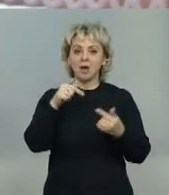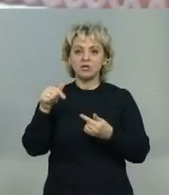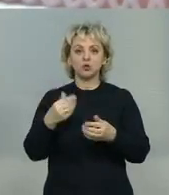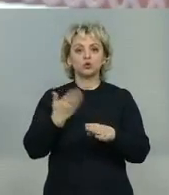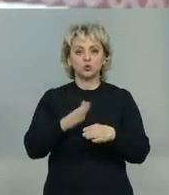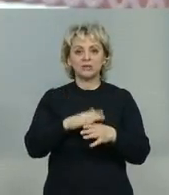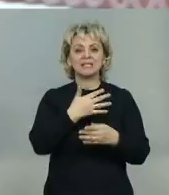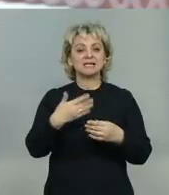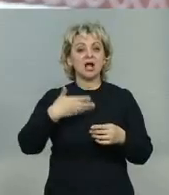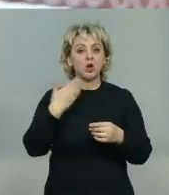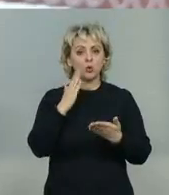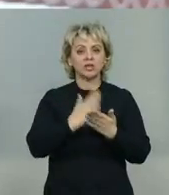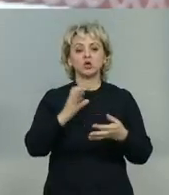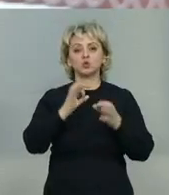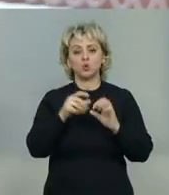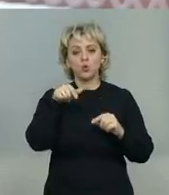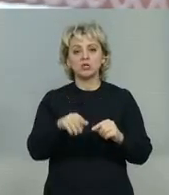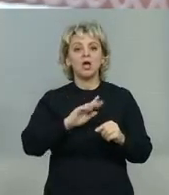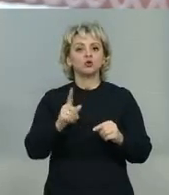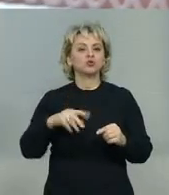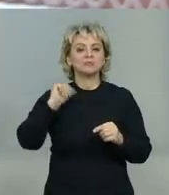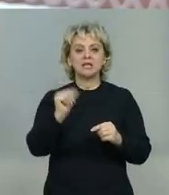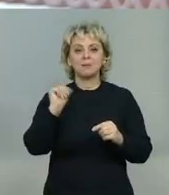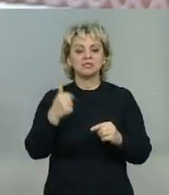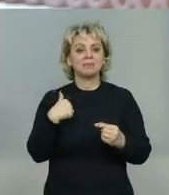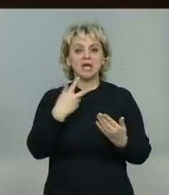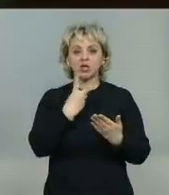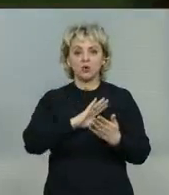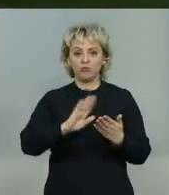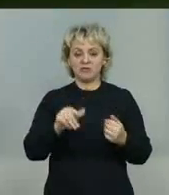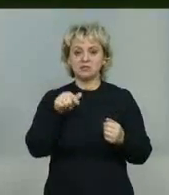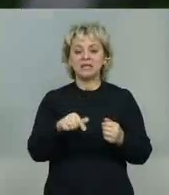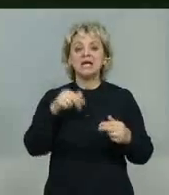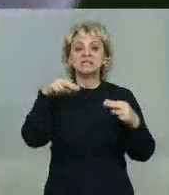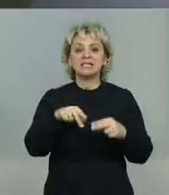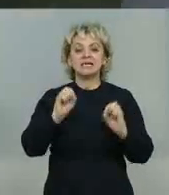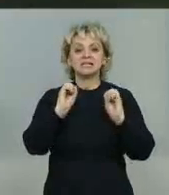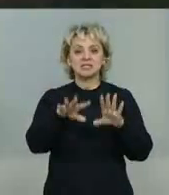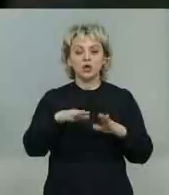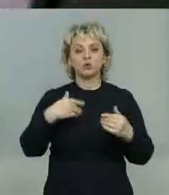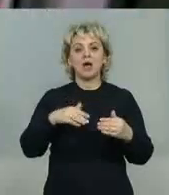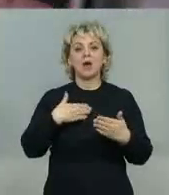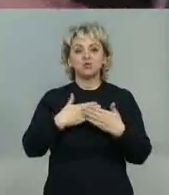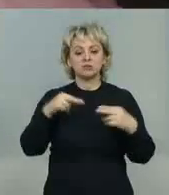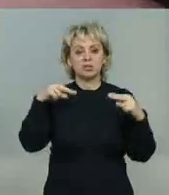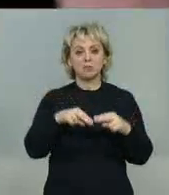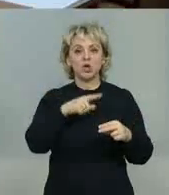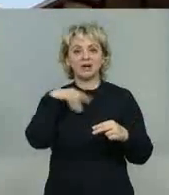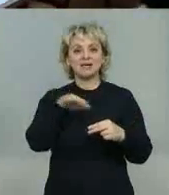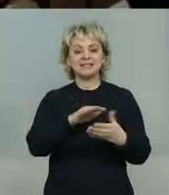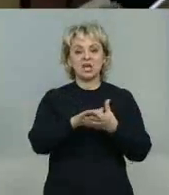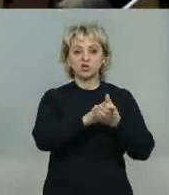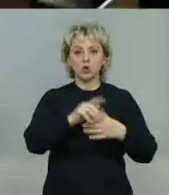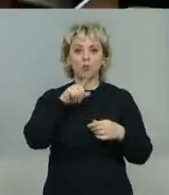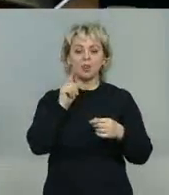трудное. Там есть несколько легких, несколько сложных, но прям чтобы самое-самое я как бы не выявил. Следят за сдающими общественные наблюдатели из Российского